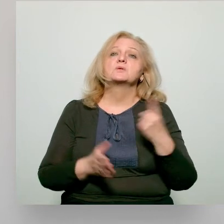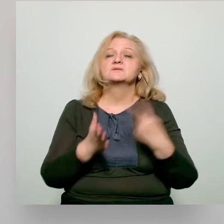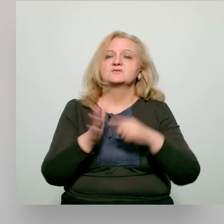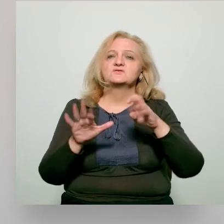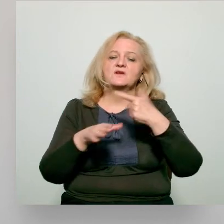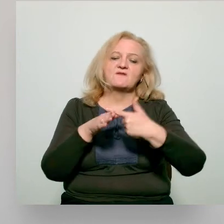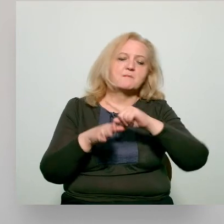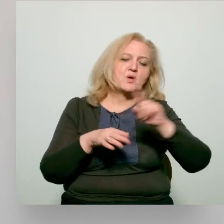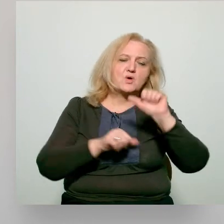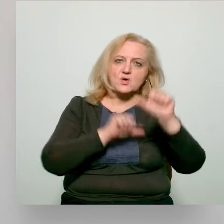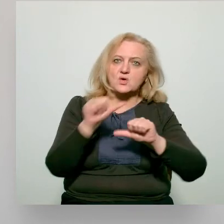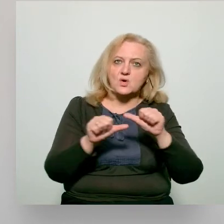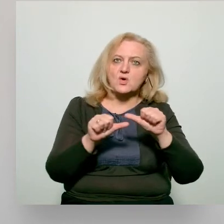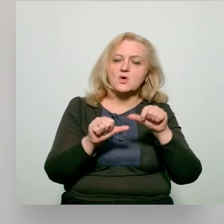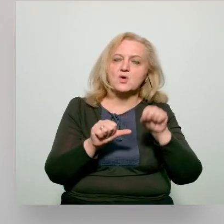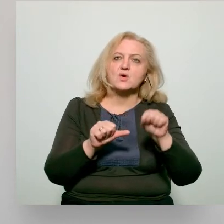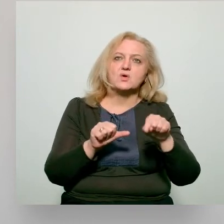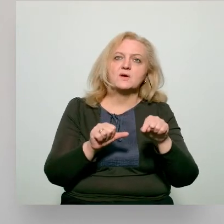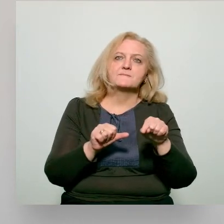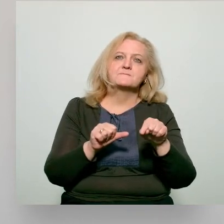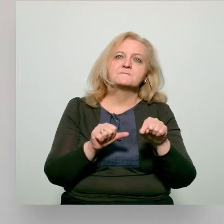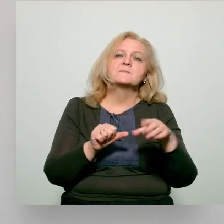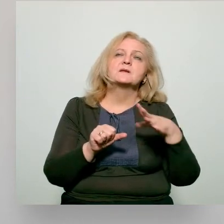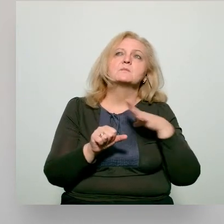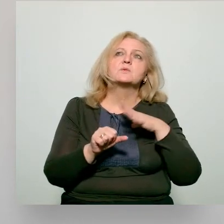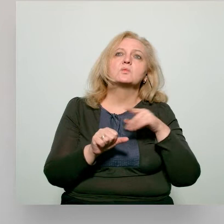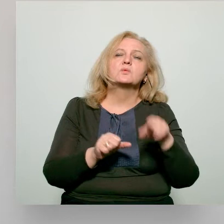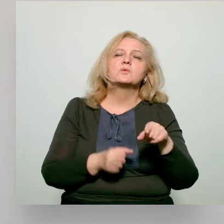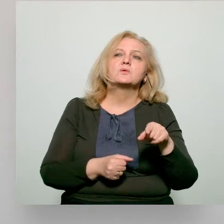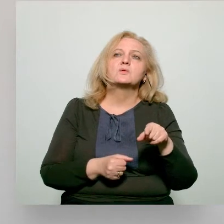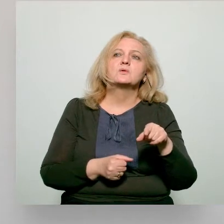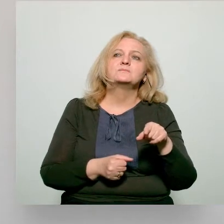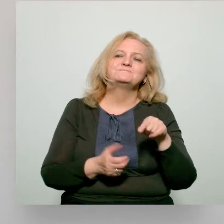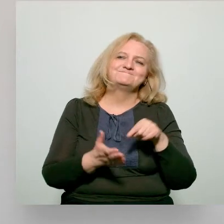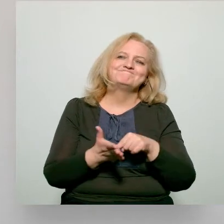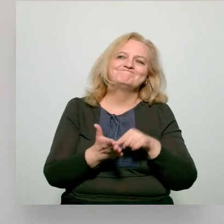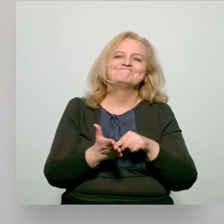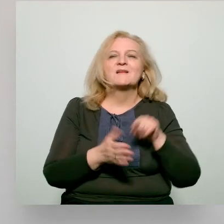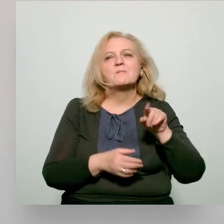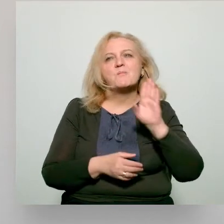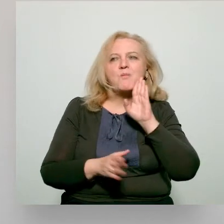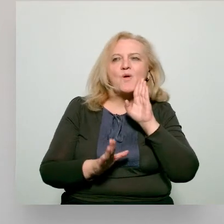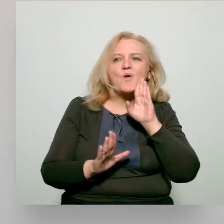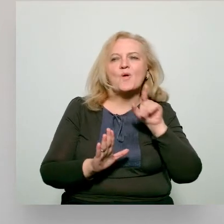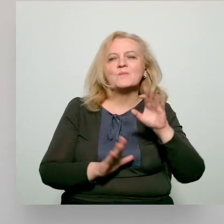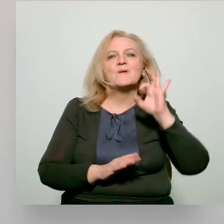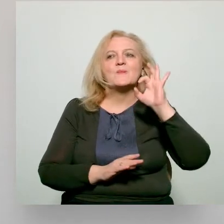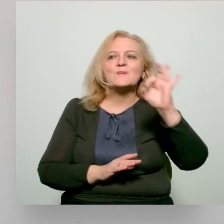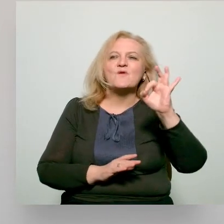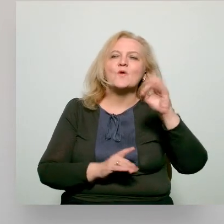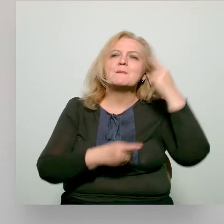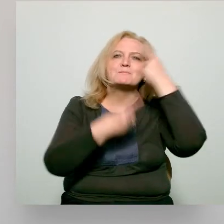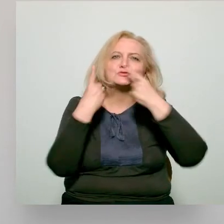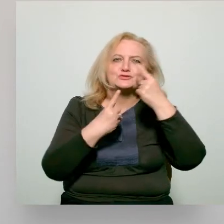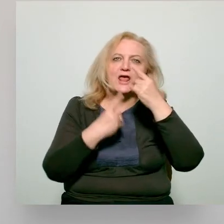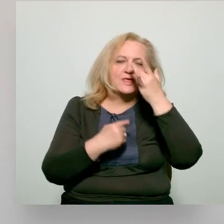ale jak w 20. latach poddano refleksji ten mit i przewartościowaniu mit rosyjski, jak ten